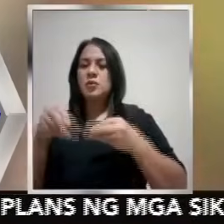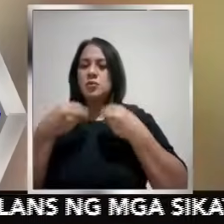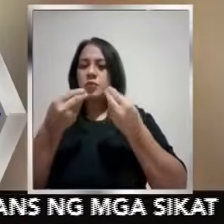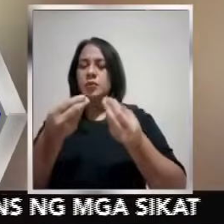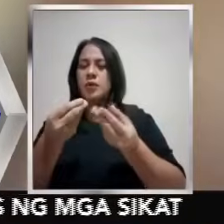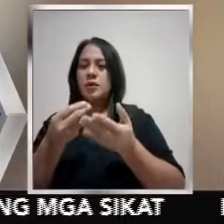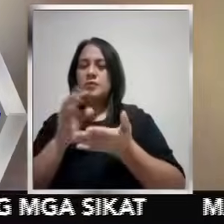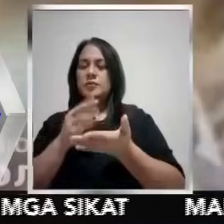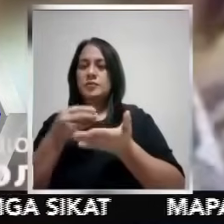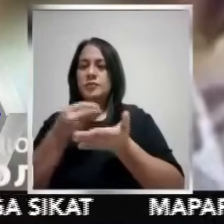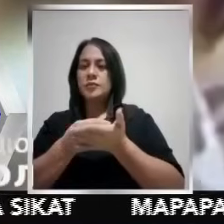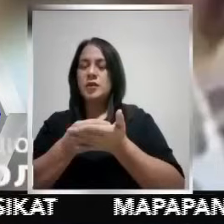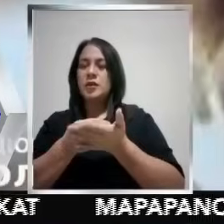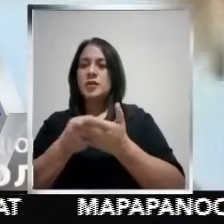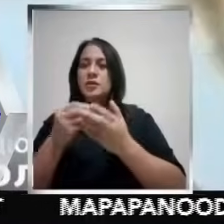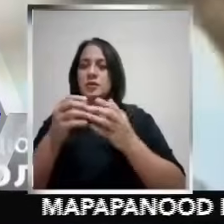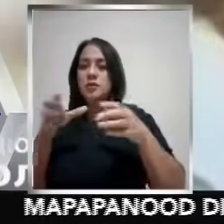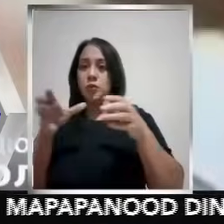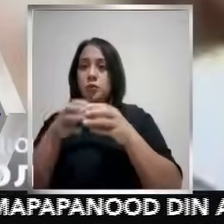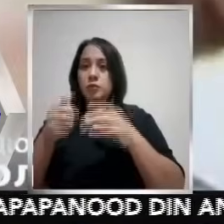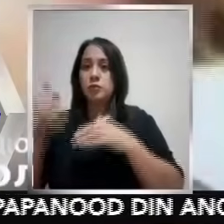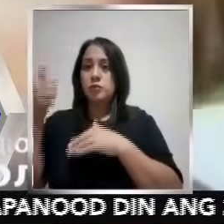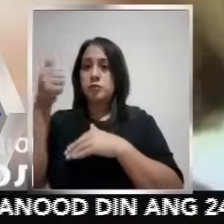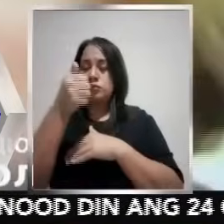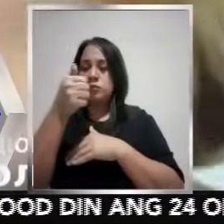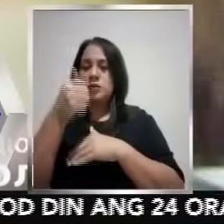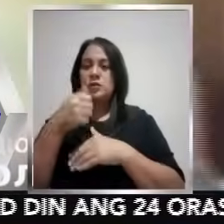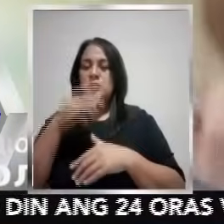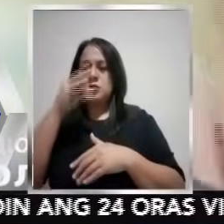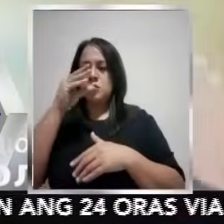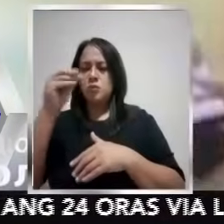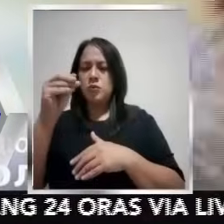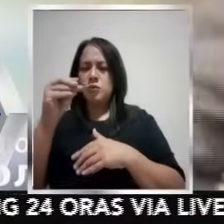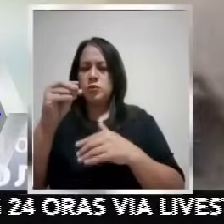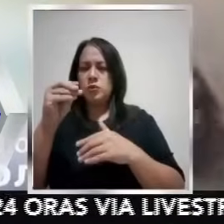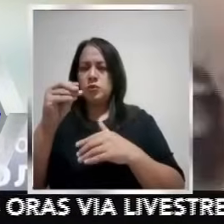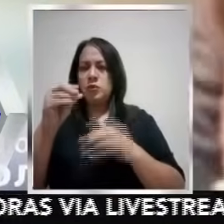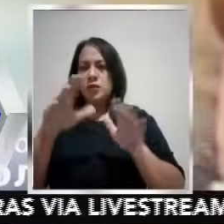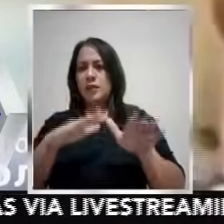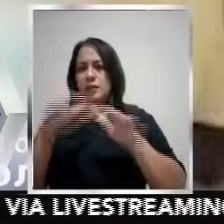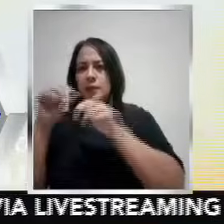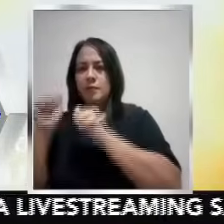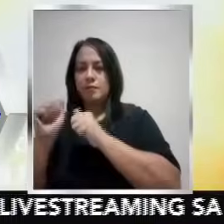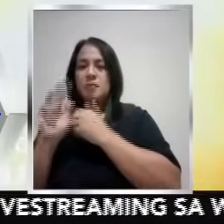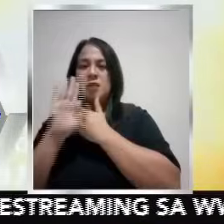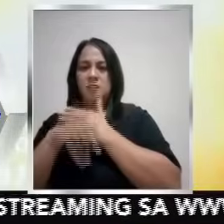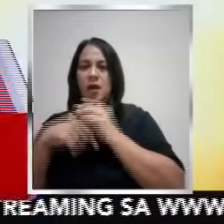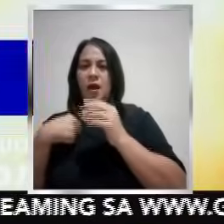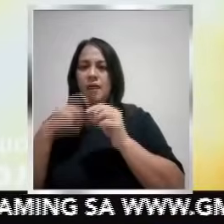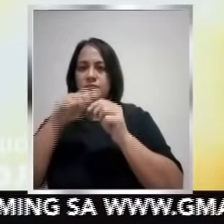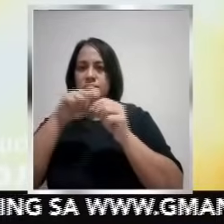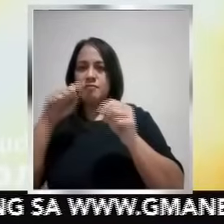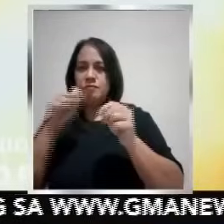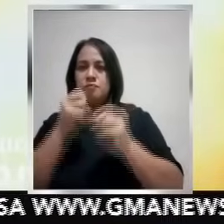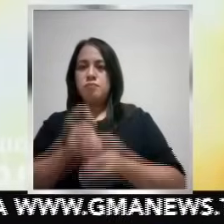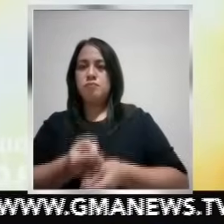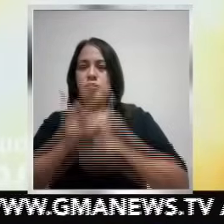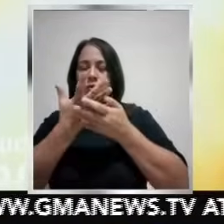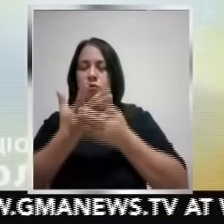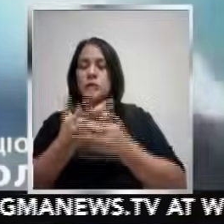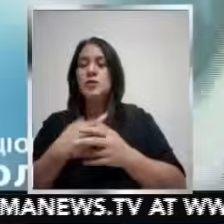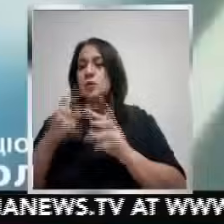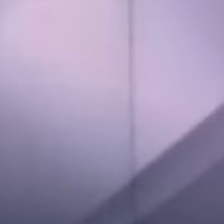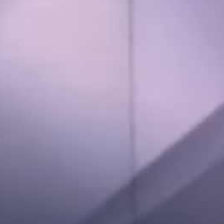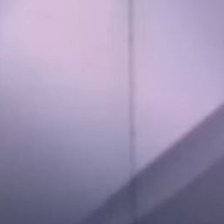council chief. Umalis saglit ang lalaki sa pulong pero bumalik na may mga granada. Iniimbestigahan pa ang